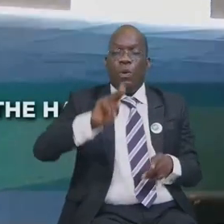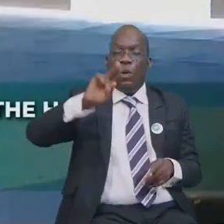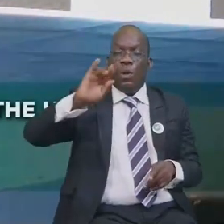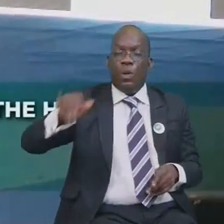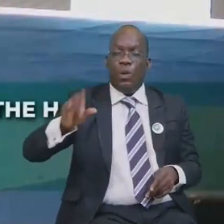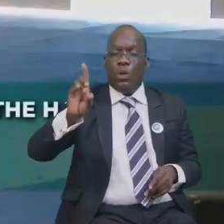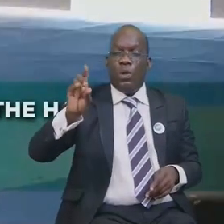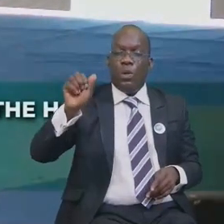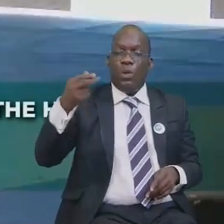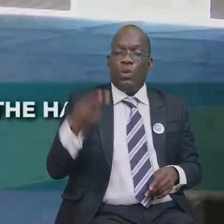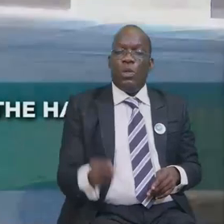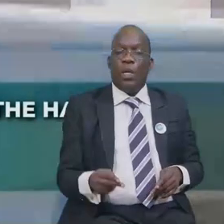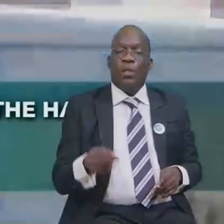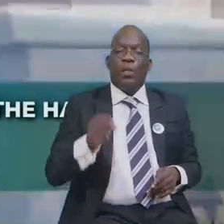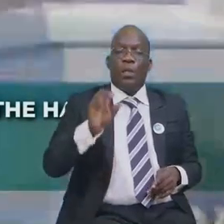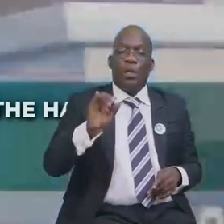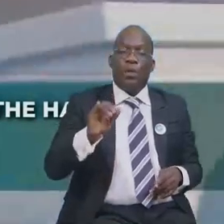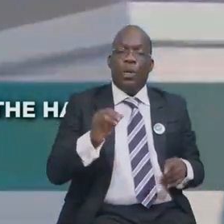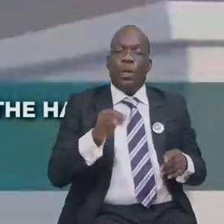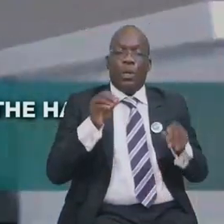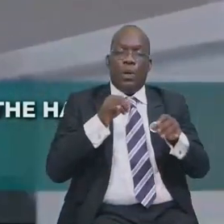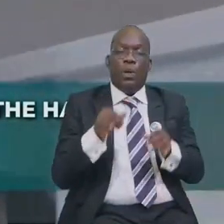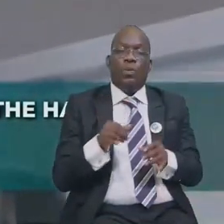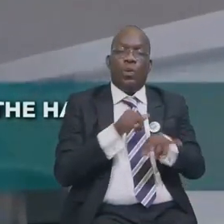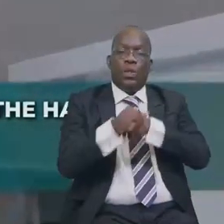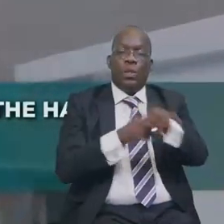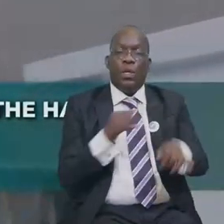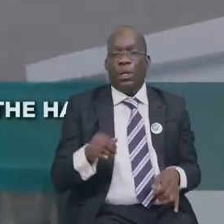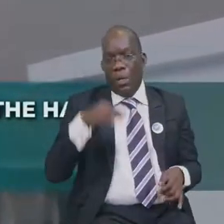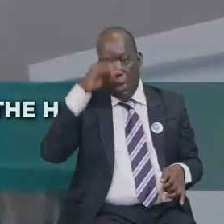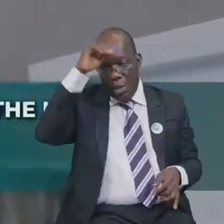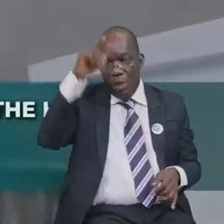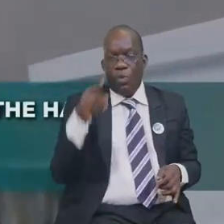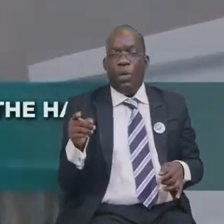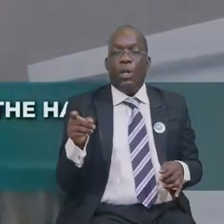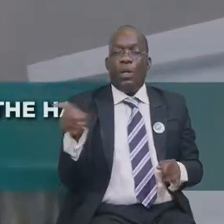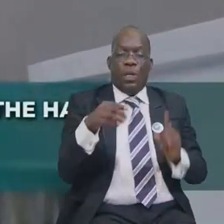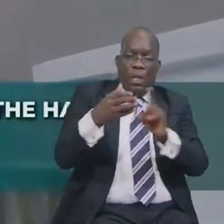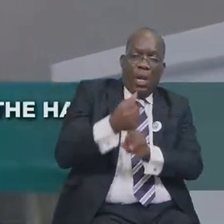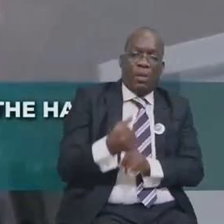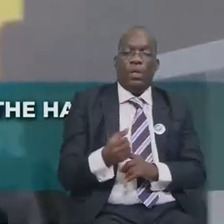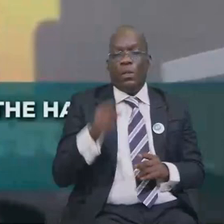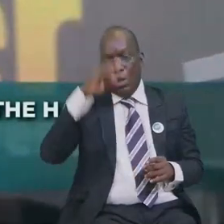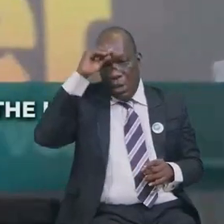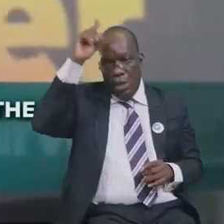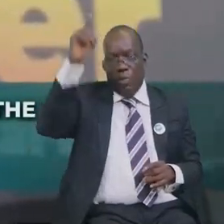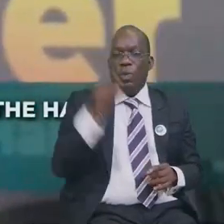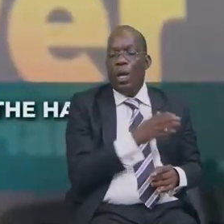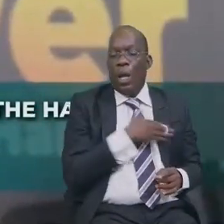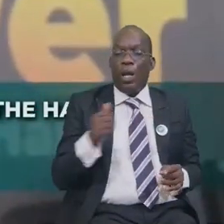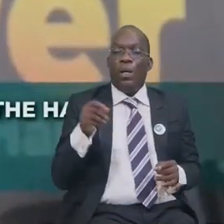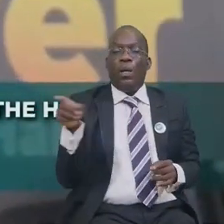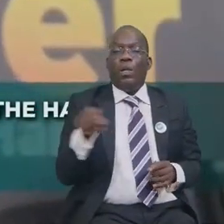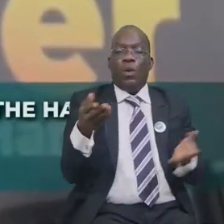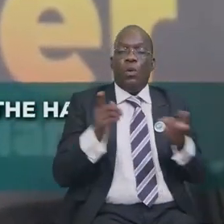trahi. Maintenant, ils l'ont attrapé, ils l'ont arrêté et ils allaient le crucifier. Et Pierre, à